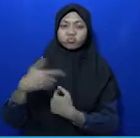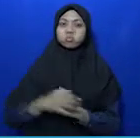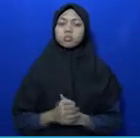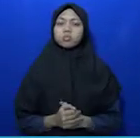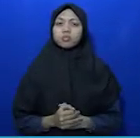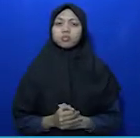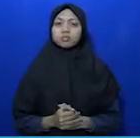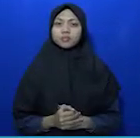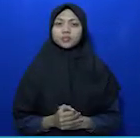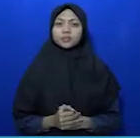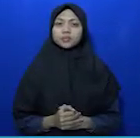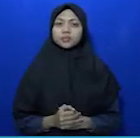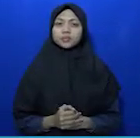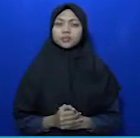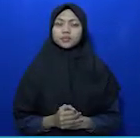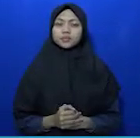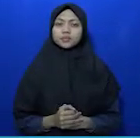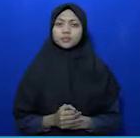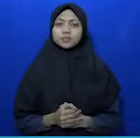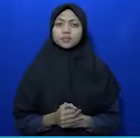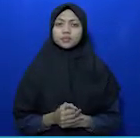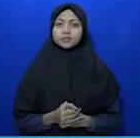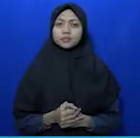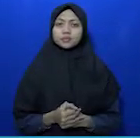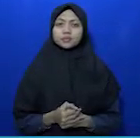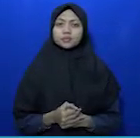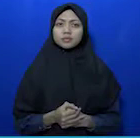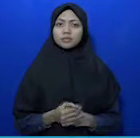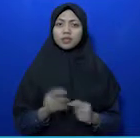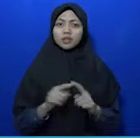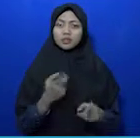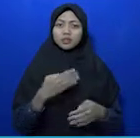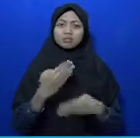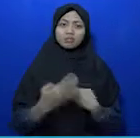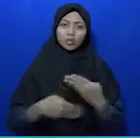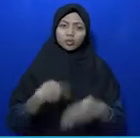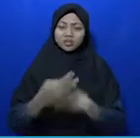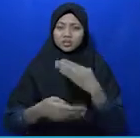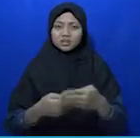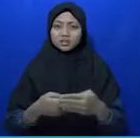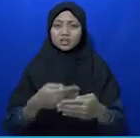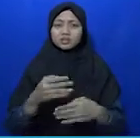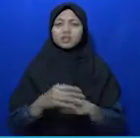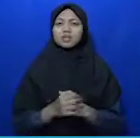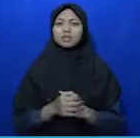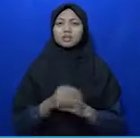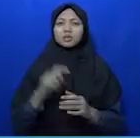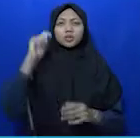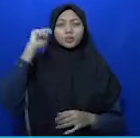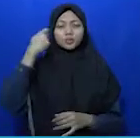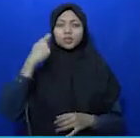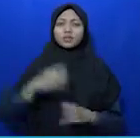ya, berjalan lancar, tambahnya disitu gitu ya. Tapi kan tiba-tiba presidennya mati mendadak gitu ya, yang katanya sakit